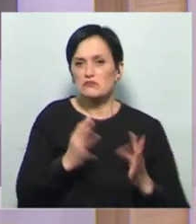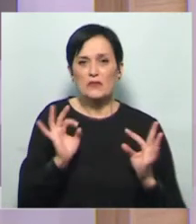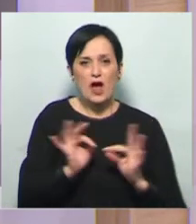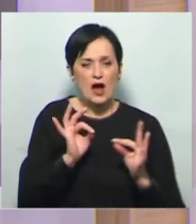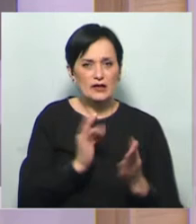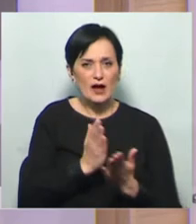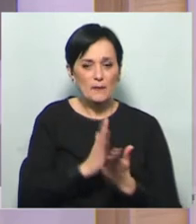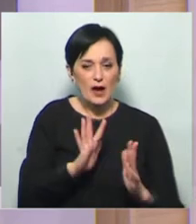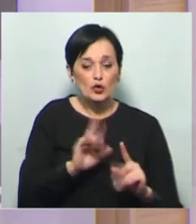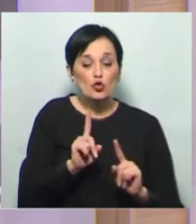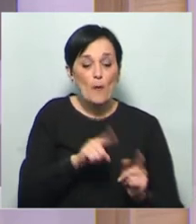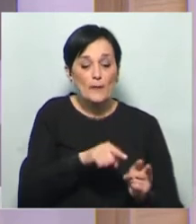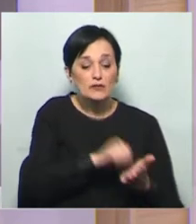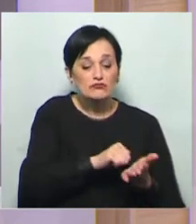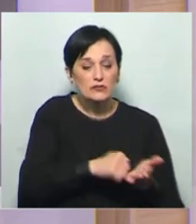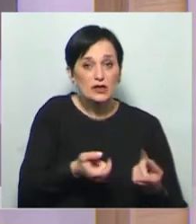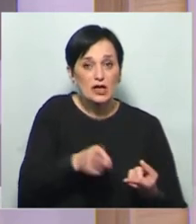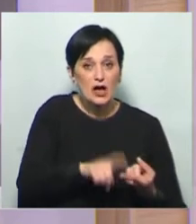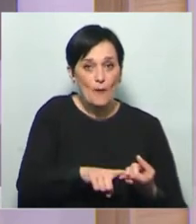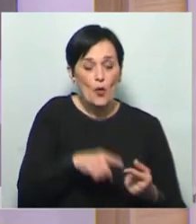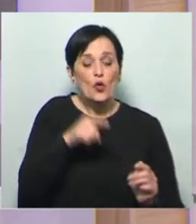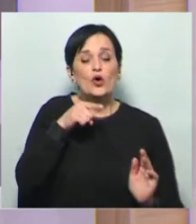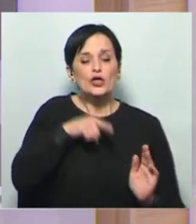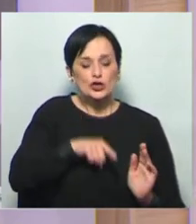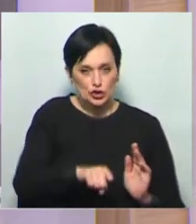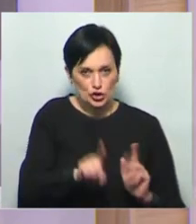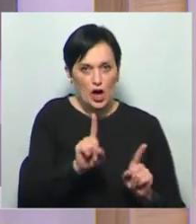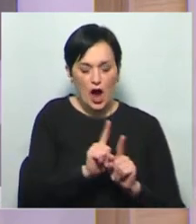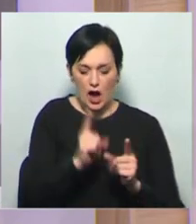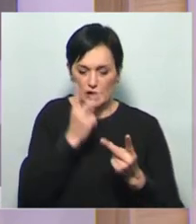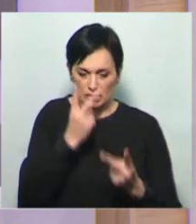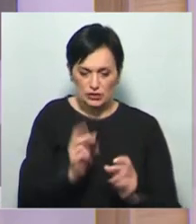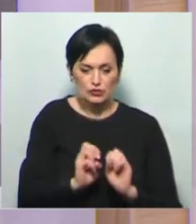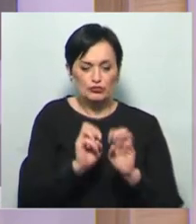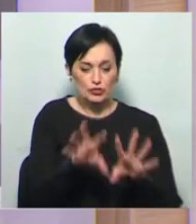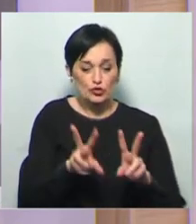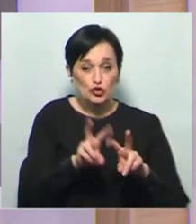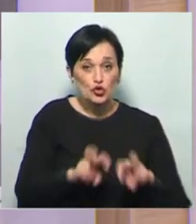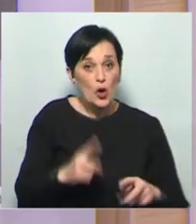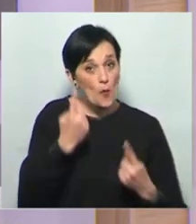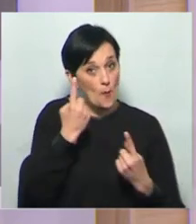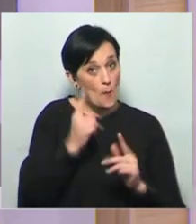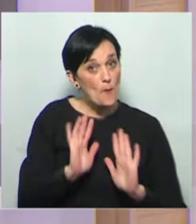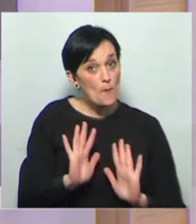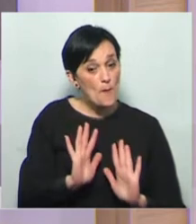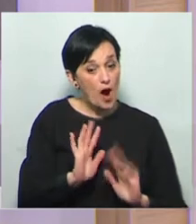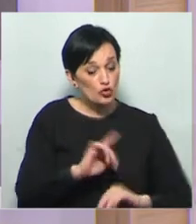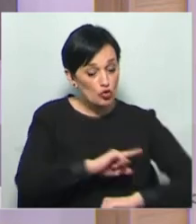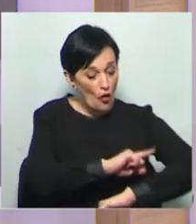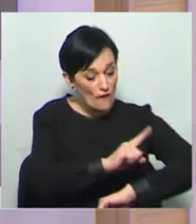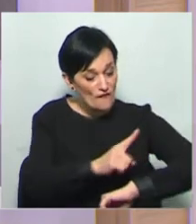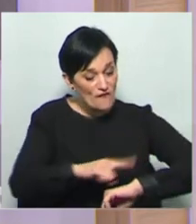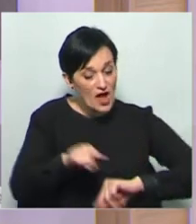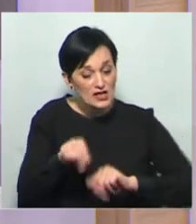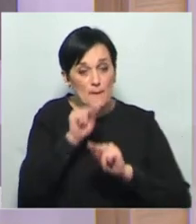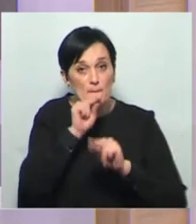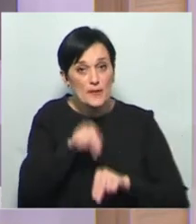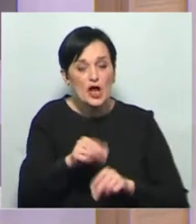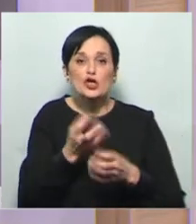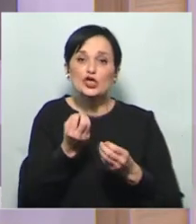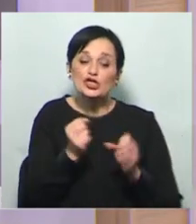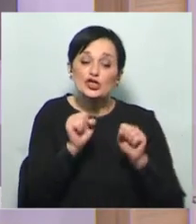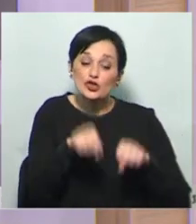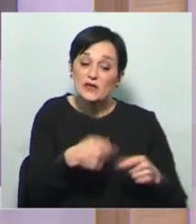რომ მაგის გამოიყოს და შარდით შემოწმებული მაქვს. მარტო ვენების ბრალია ეს თუ კიდე სხვა რამეზე